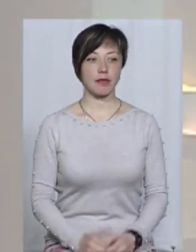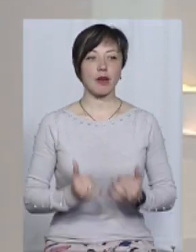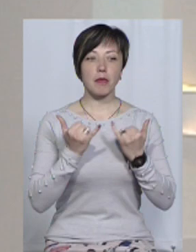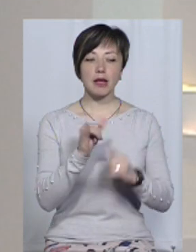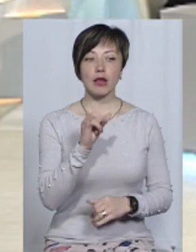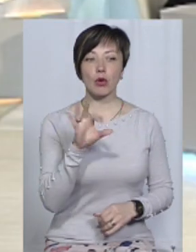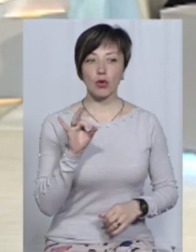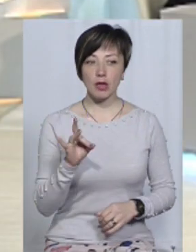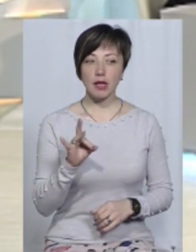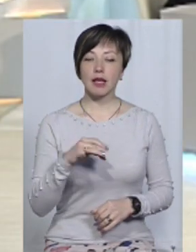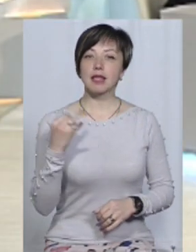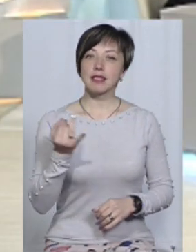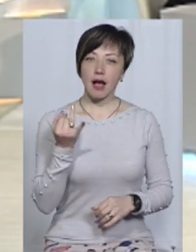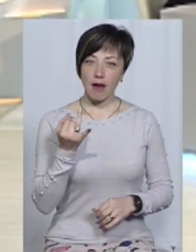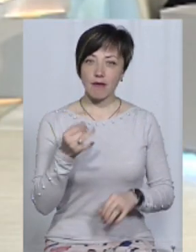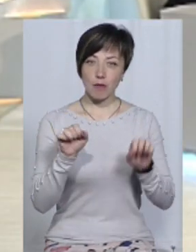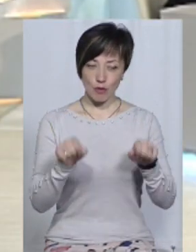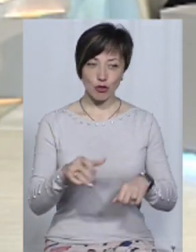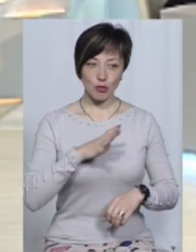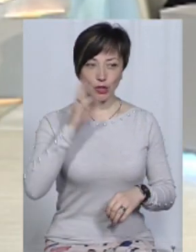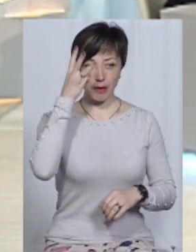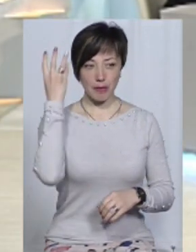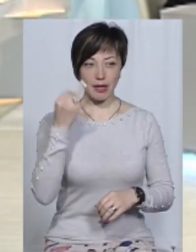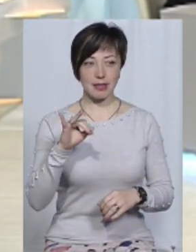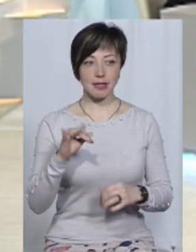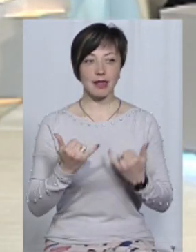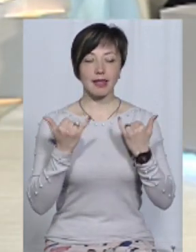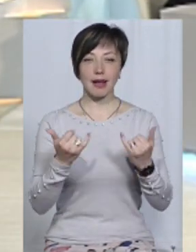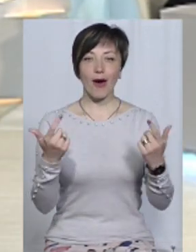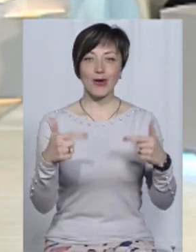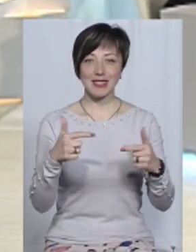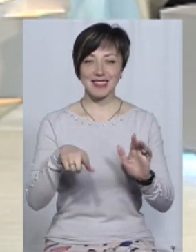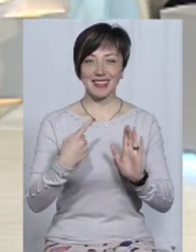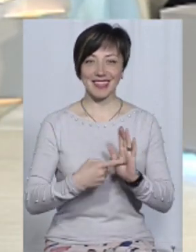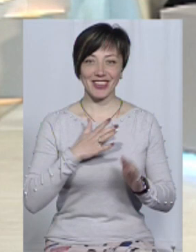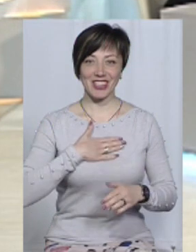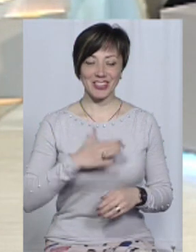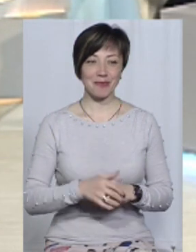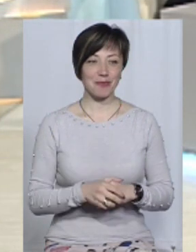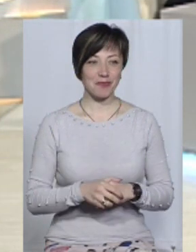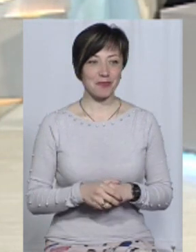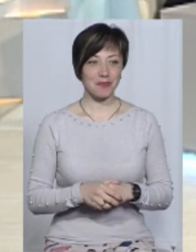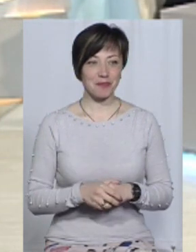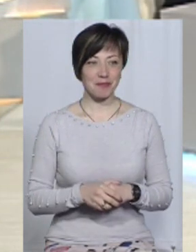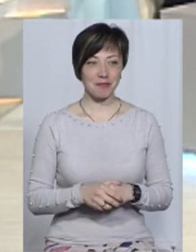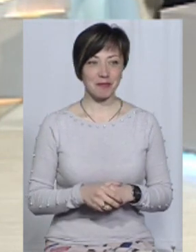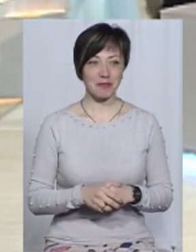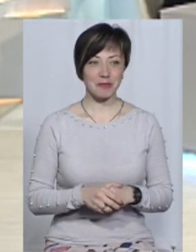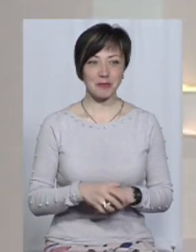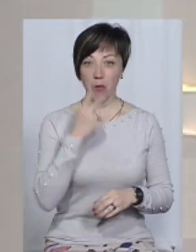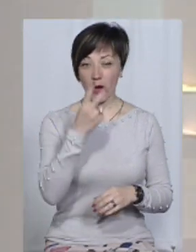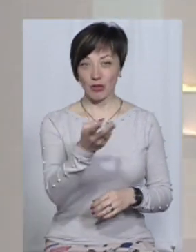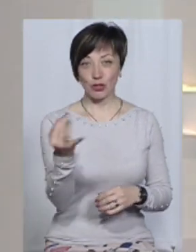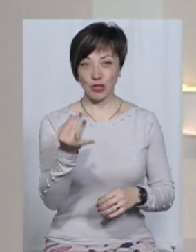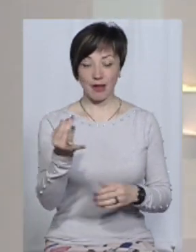Пане Ігоре, то цікавий може бути Хмельницький для гостей наших? Хмельницький? Бо мешканці вже